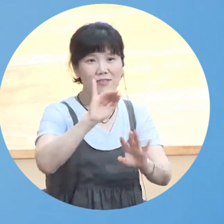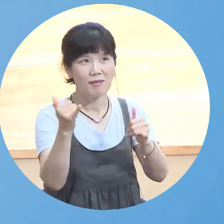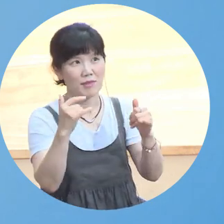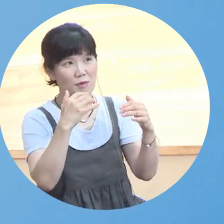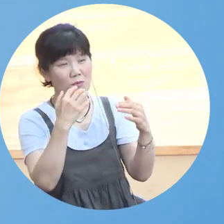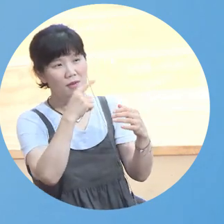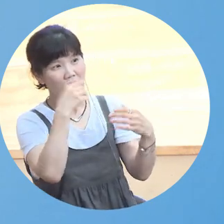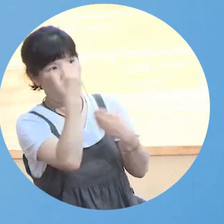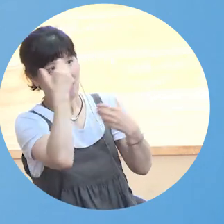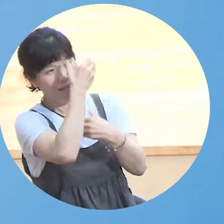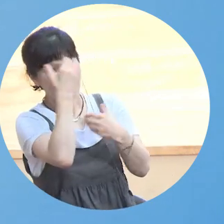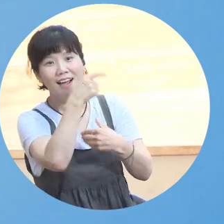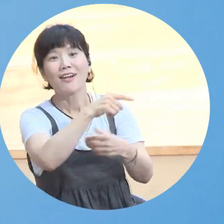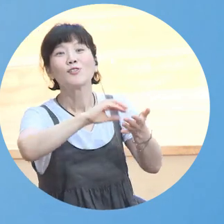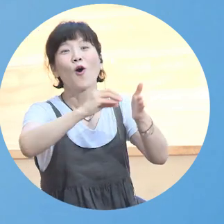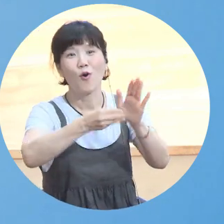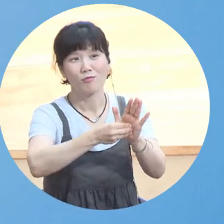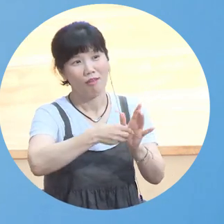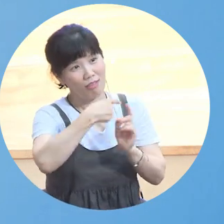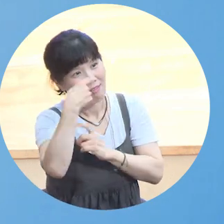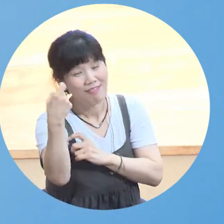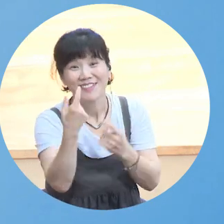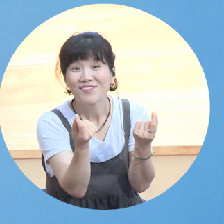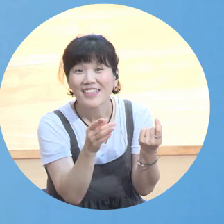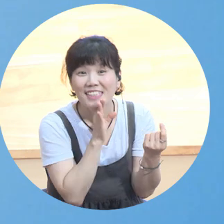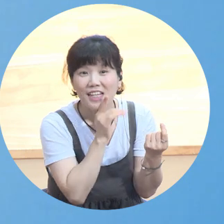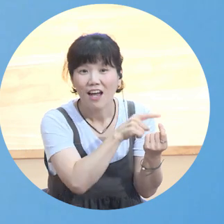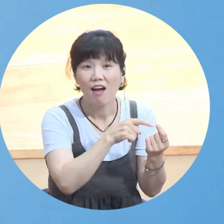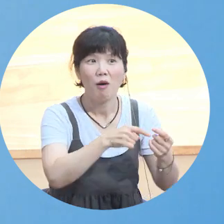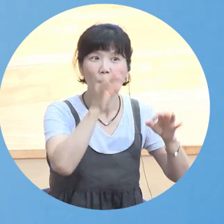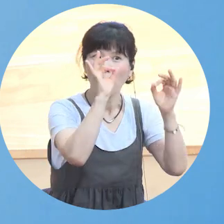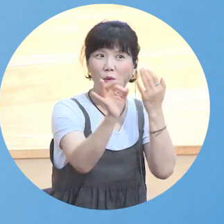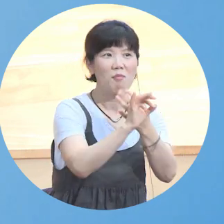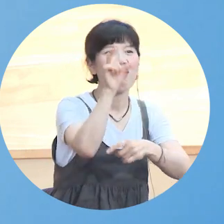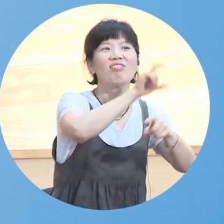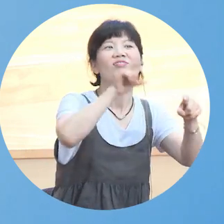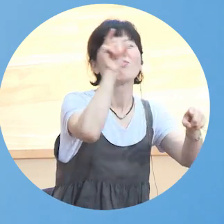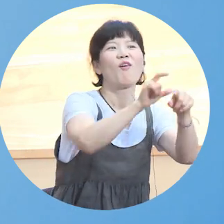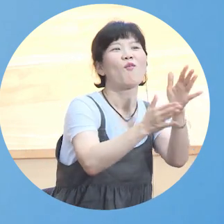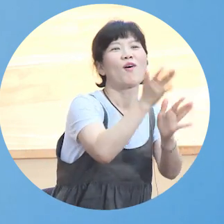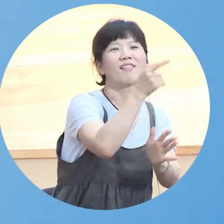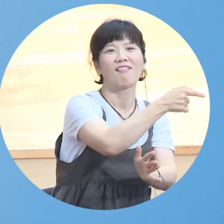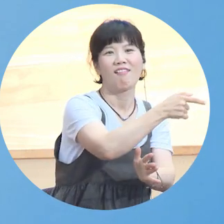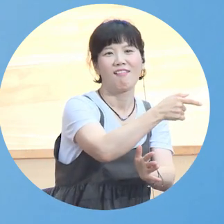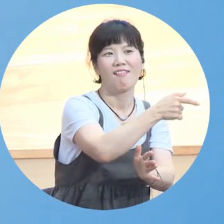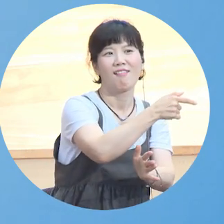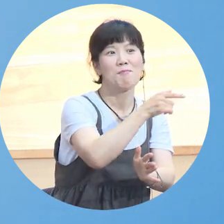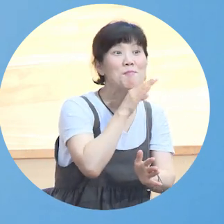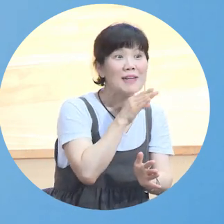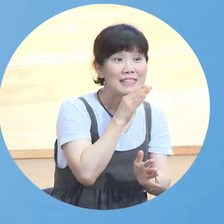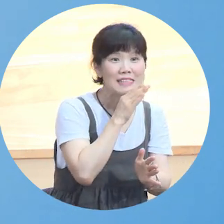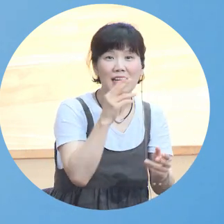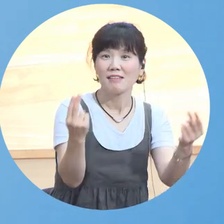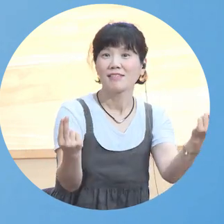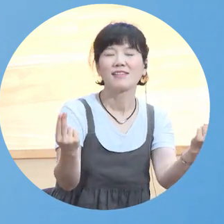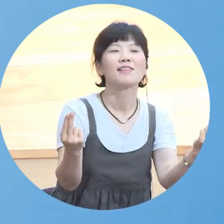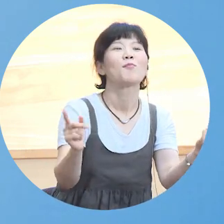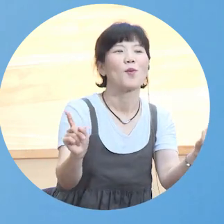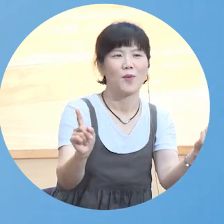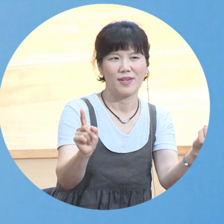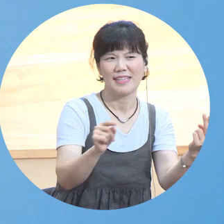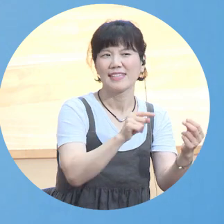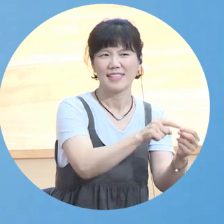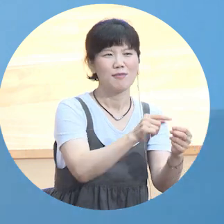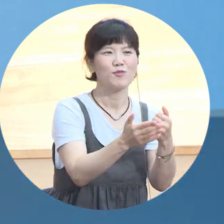것은 마술이 더 그렇게 지나 맞지가 않고 마술이 훨씬 더 하죠 거기서 끝나는게 아니에요 자체는 급여를 하심